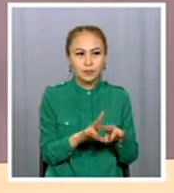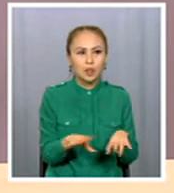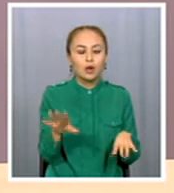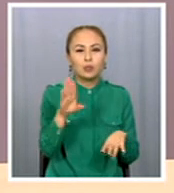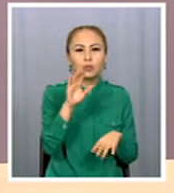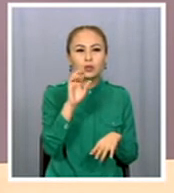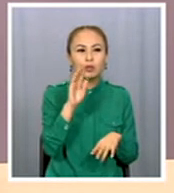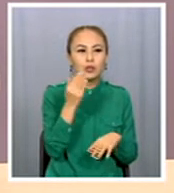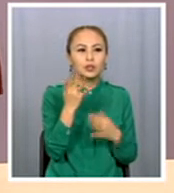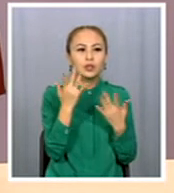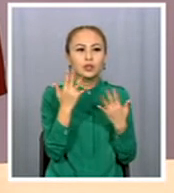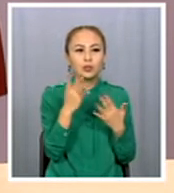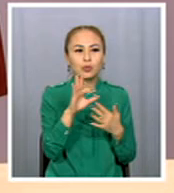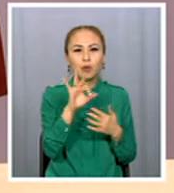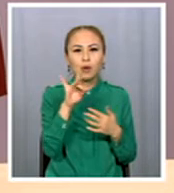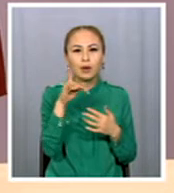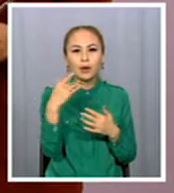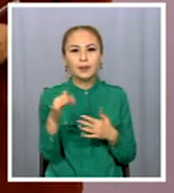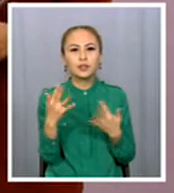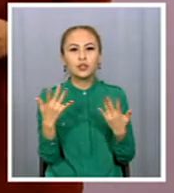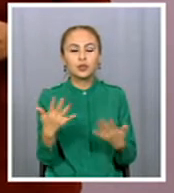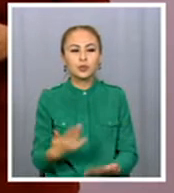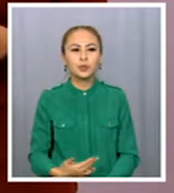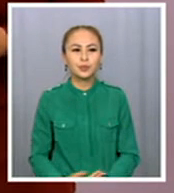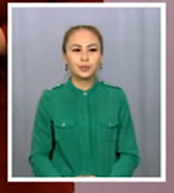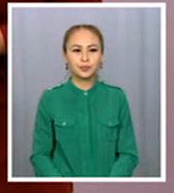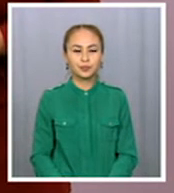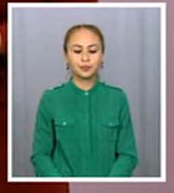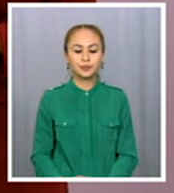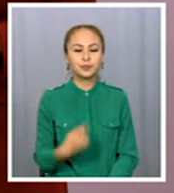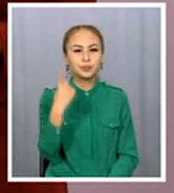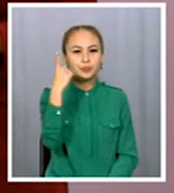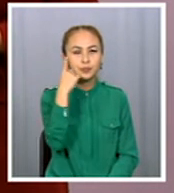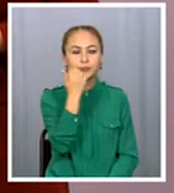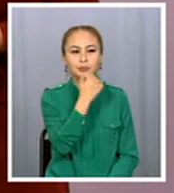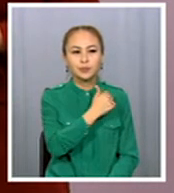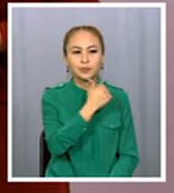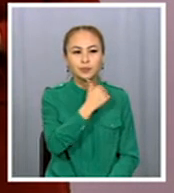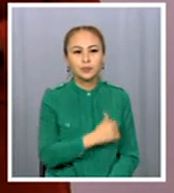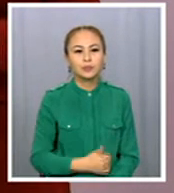Бұтақ нешеу, торғай нешеу. Қаны ойланыңдар, балалар.